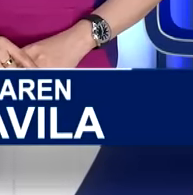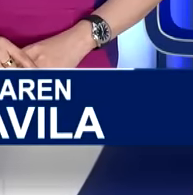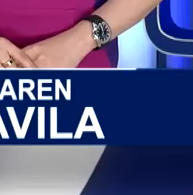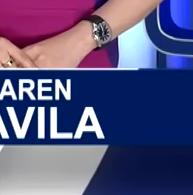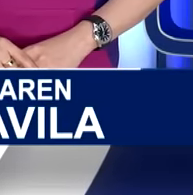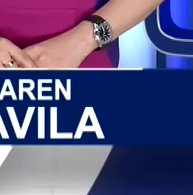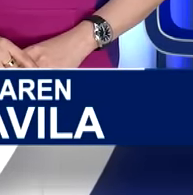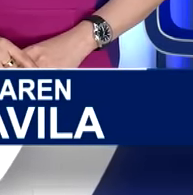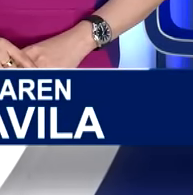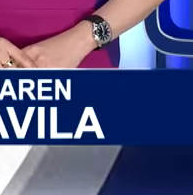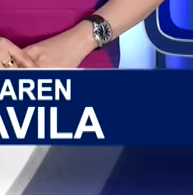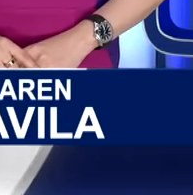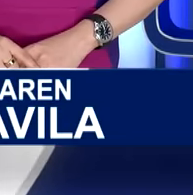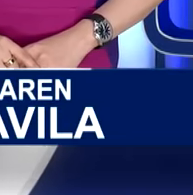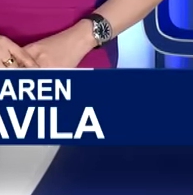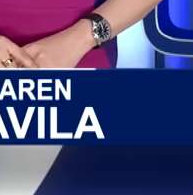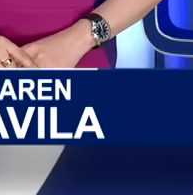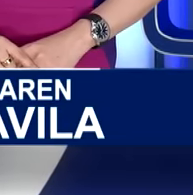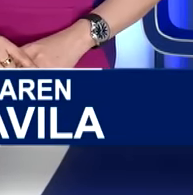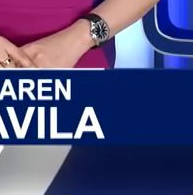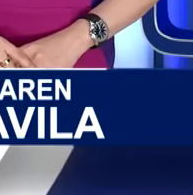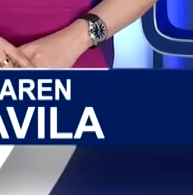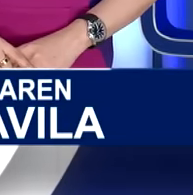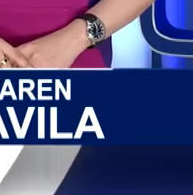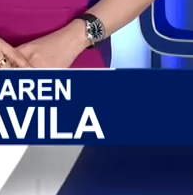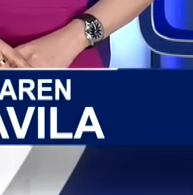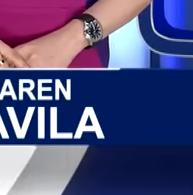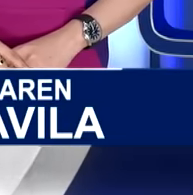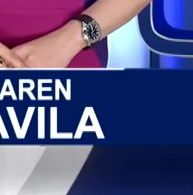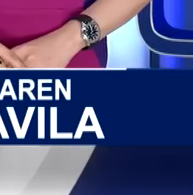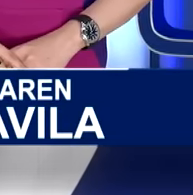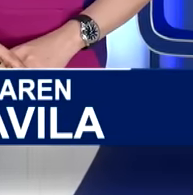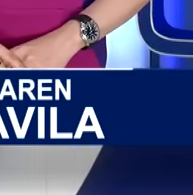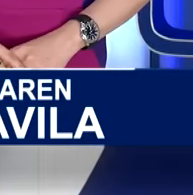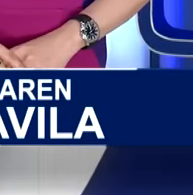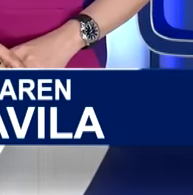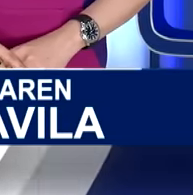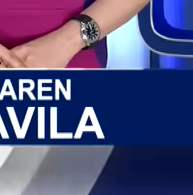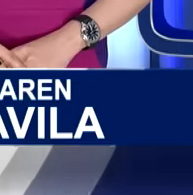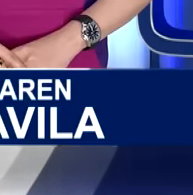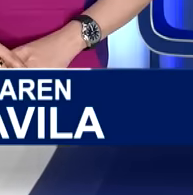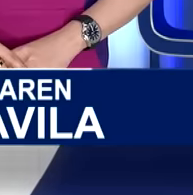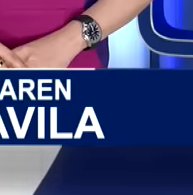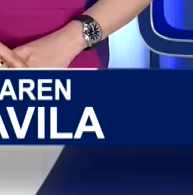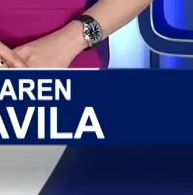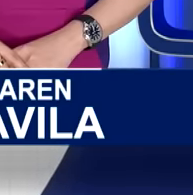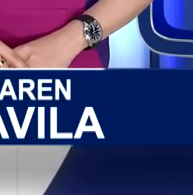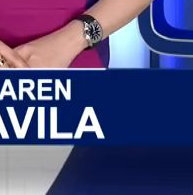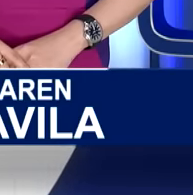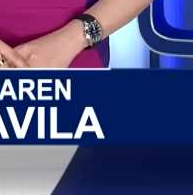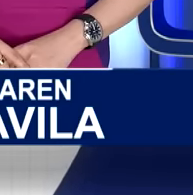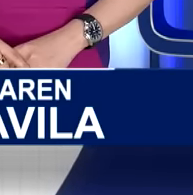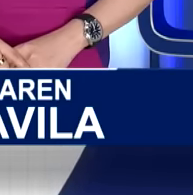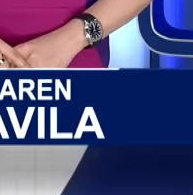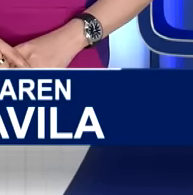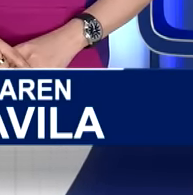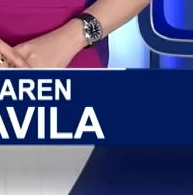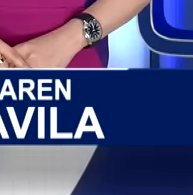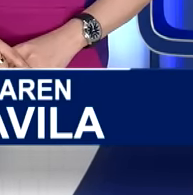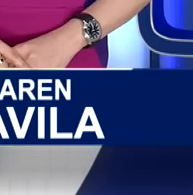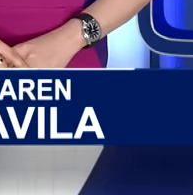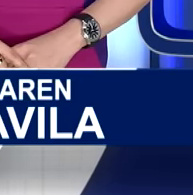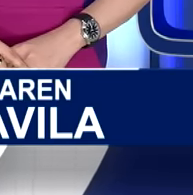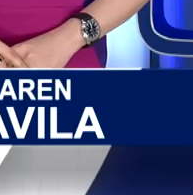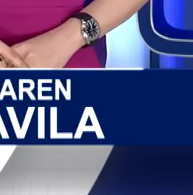Magandang gabi, bayan! Simulan natin ang balitaan sa nangyaring landslide sa isang mining area sa barangay